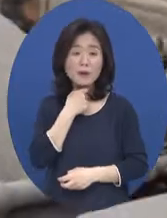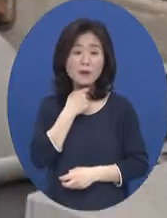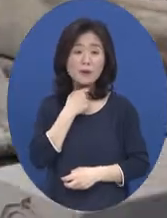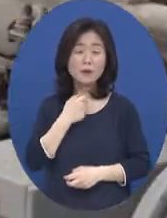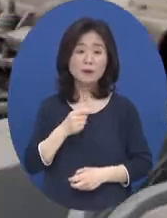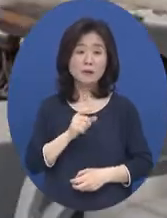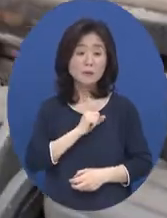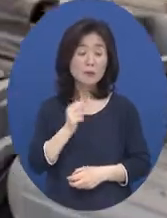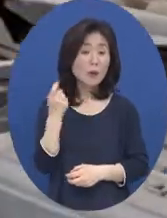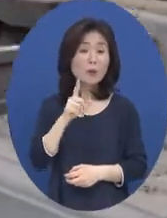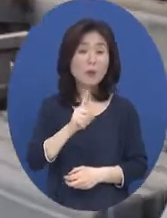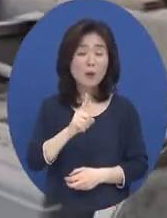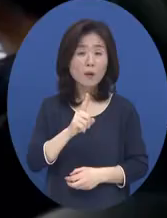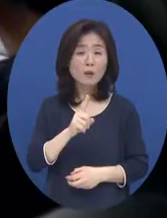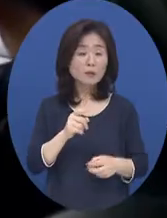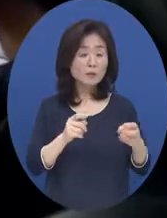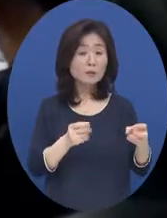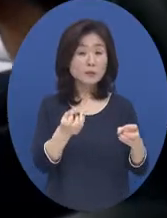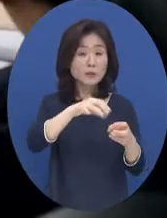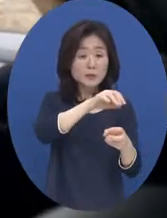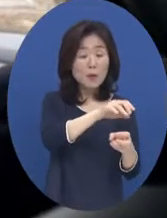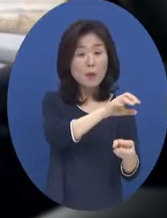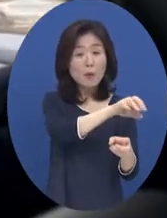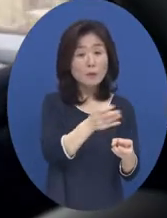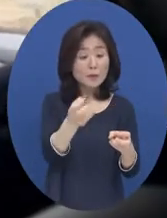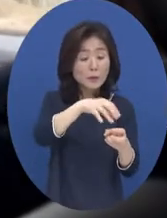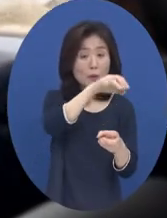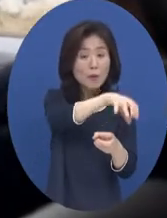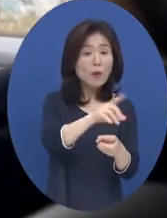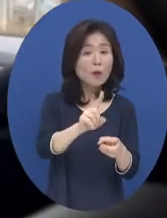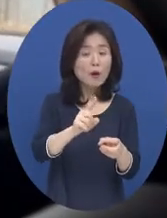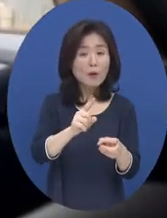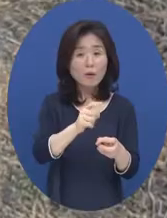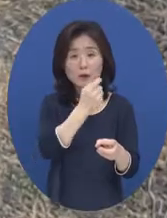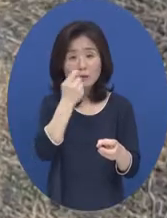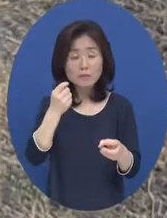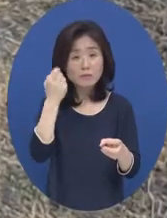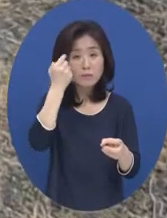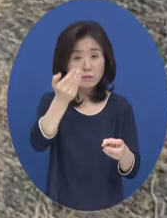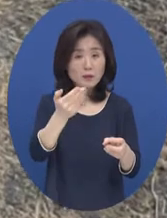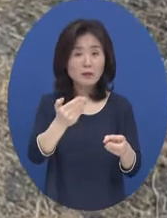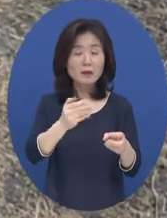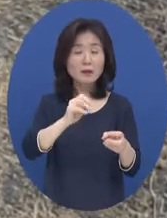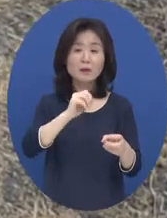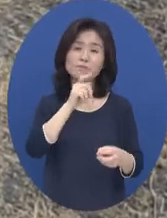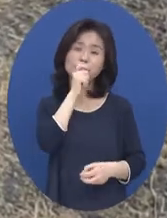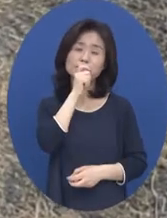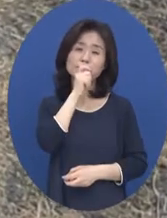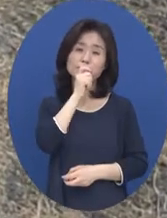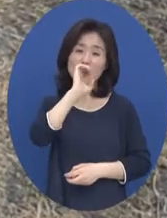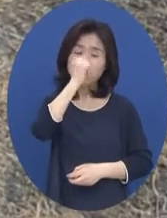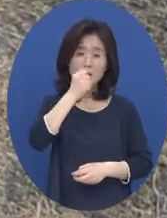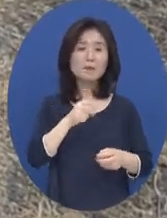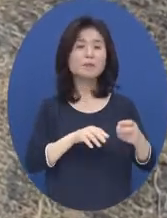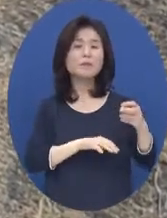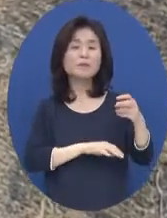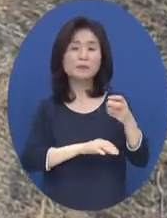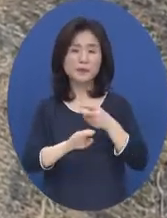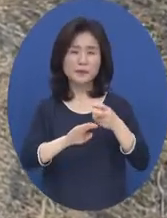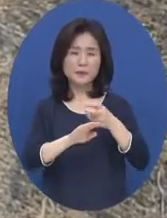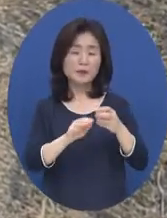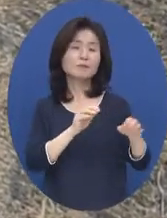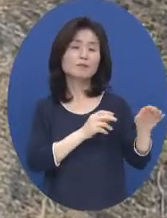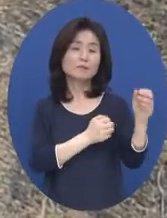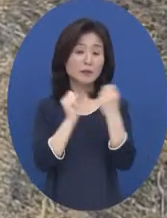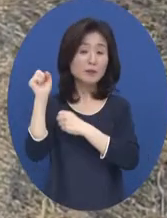대출처를 확인하자 운전자가 묵묵부답으로 일관하더니 무기성 오이를 실은 차로 도주를 시도합니다. 이 업체는 무기성